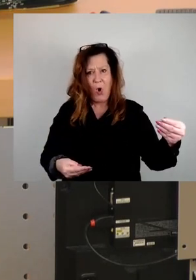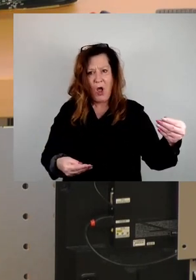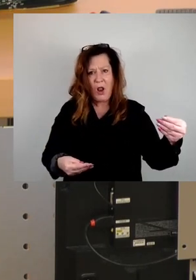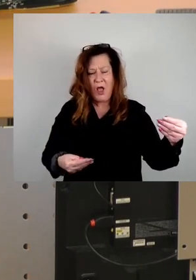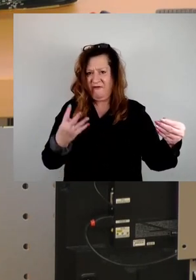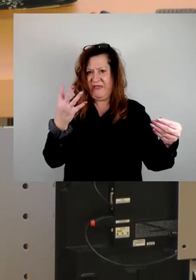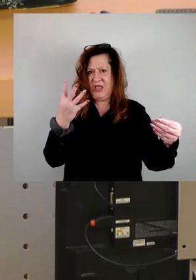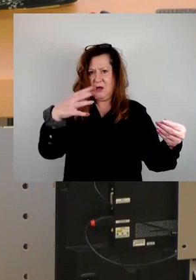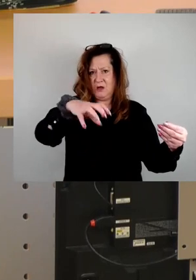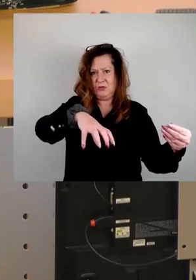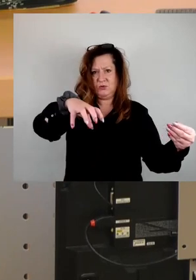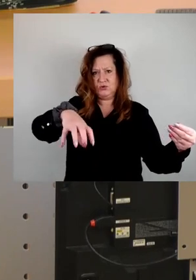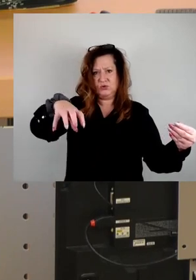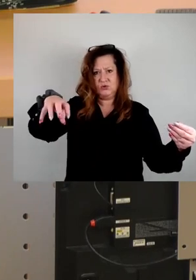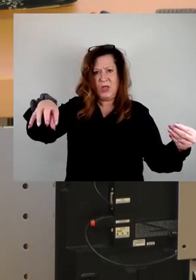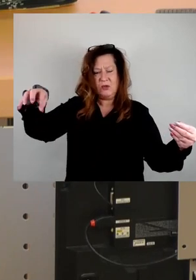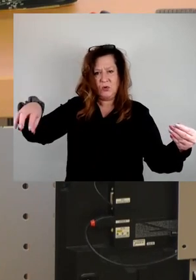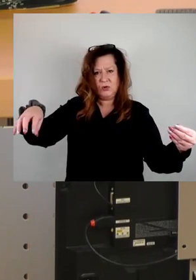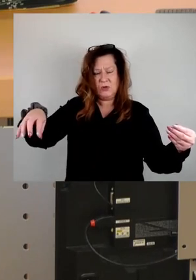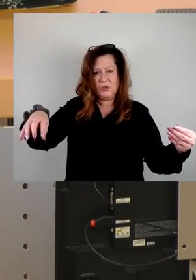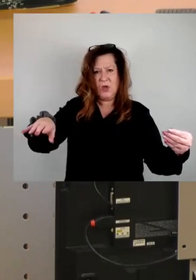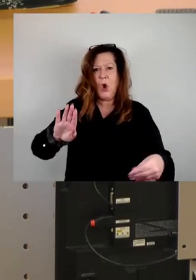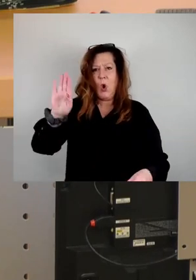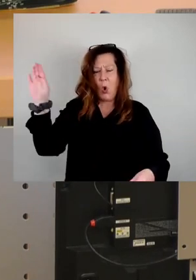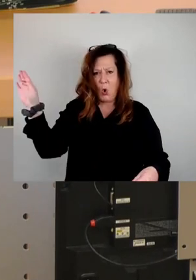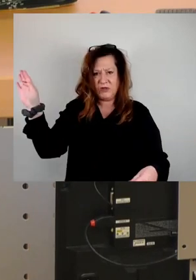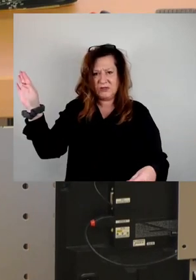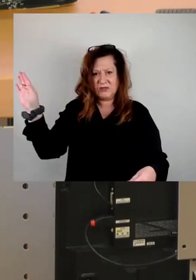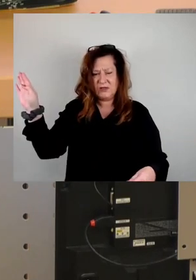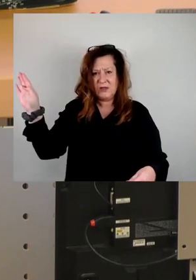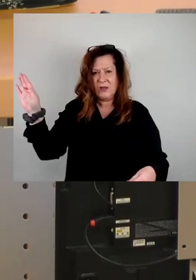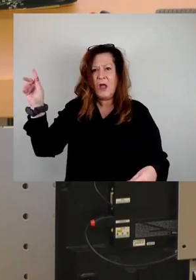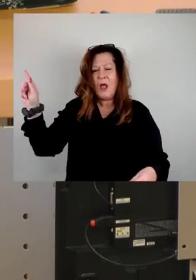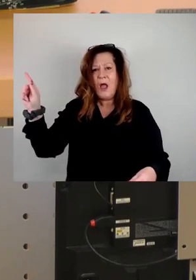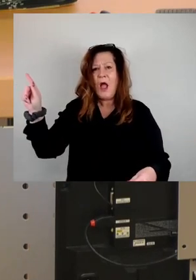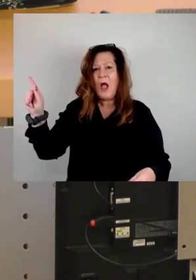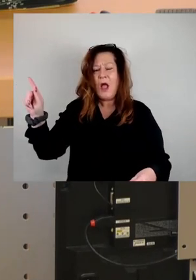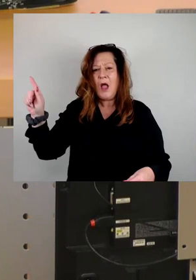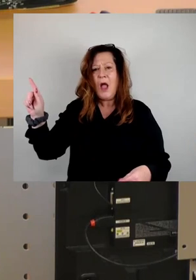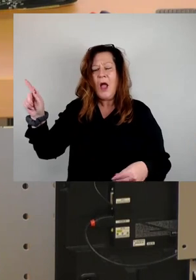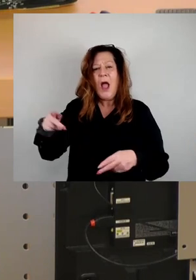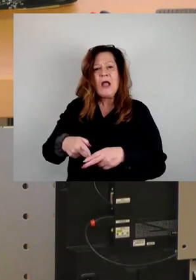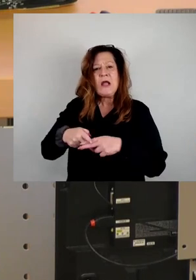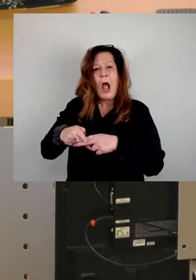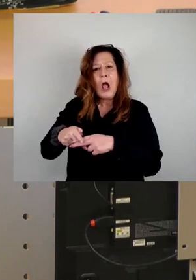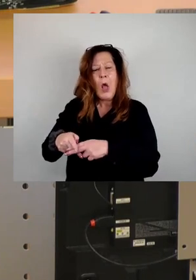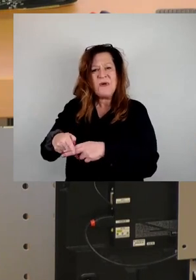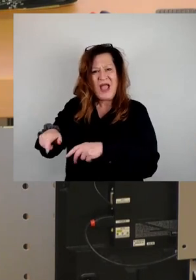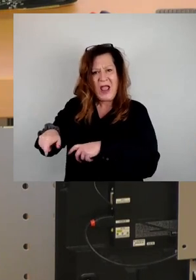im Osten die Galopprennbahn, die jetzt eben auch ein bevorzugter Standort ist